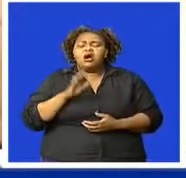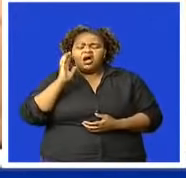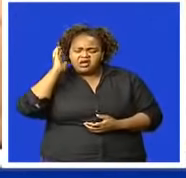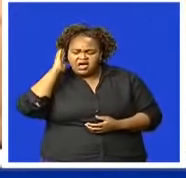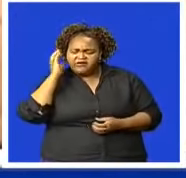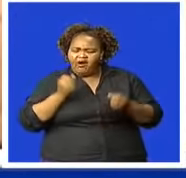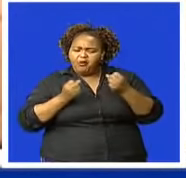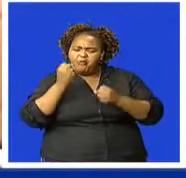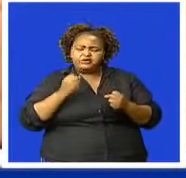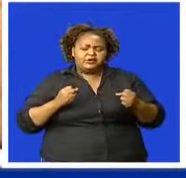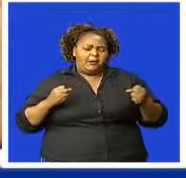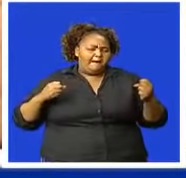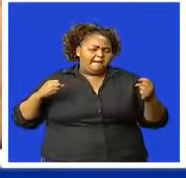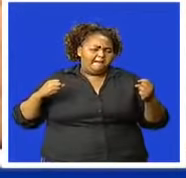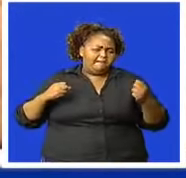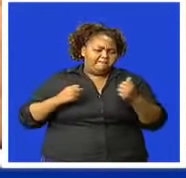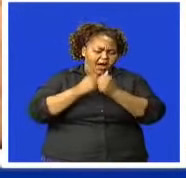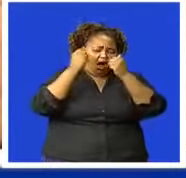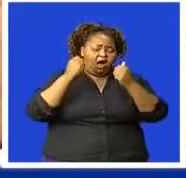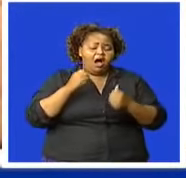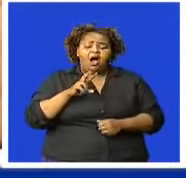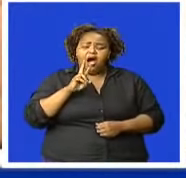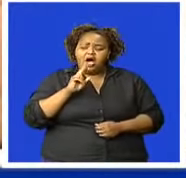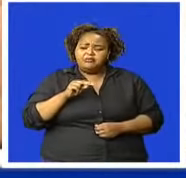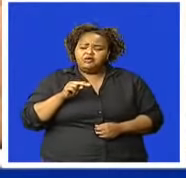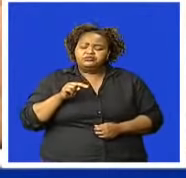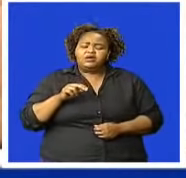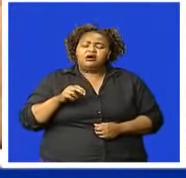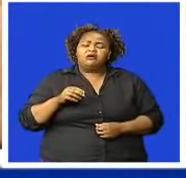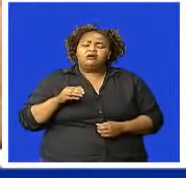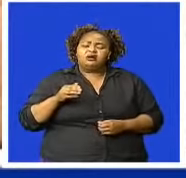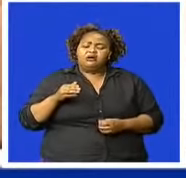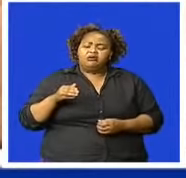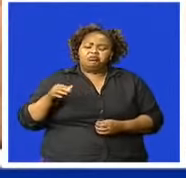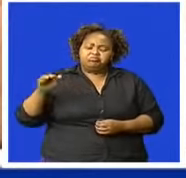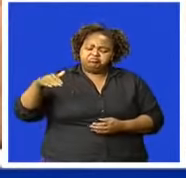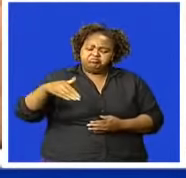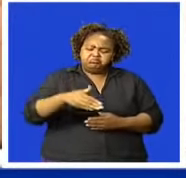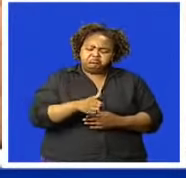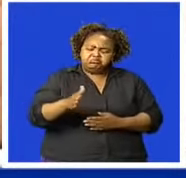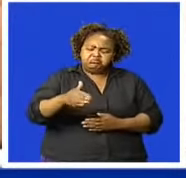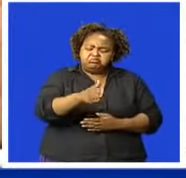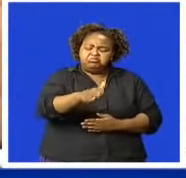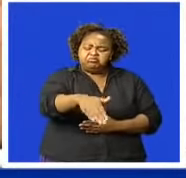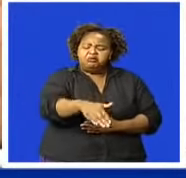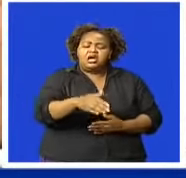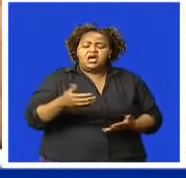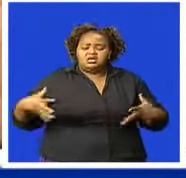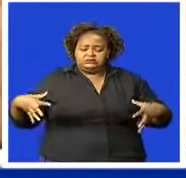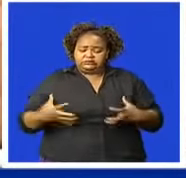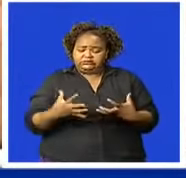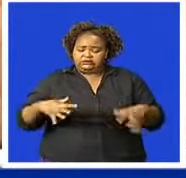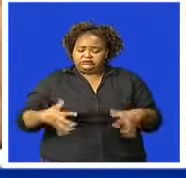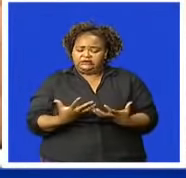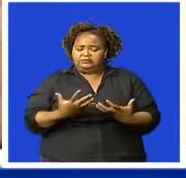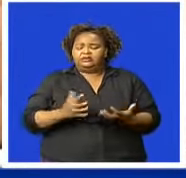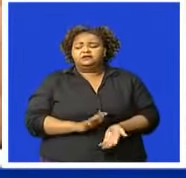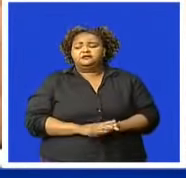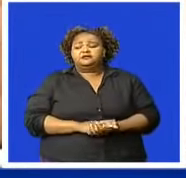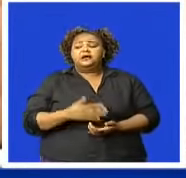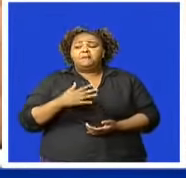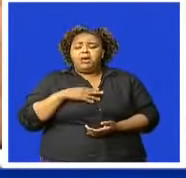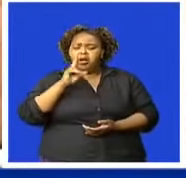sayibuka sayibona nje ehlela yishona phansi ensimini seyiphumile emgwaqweni ubonile ngoba imoto bese ngivele ngiyibonile le ndaba